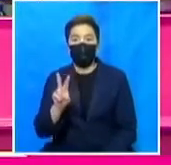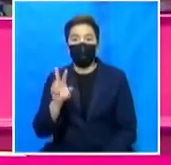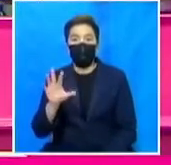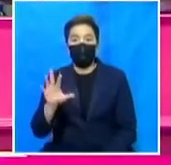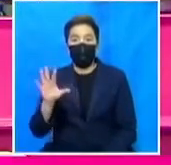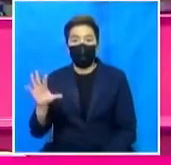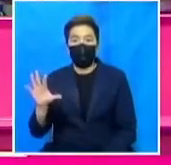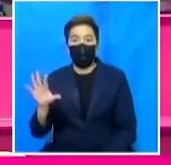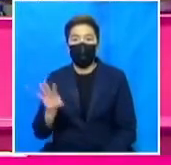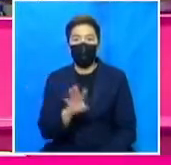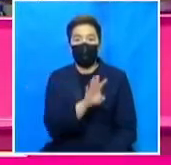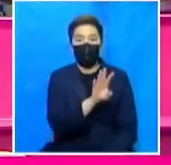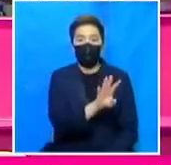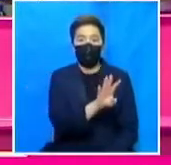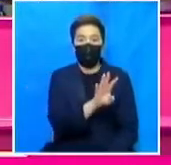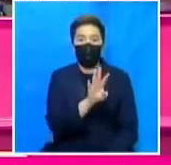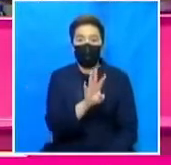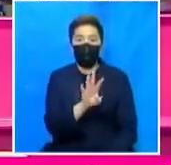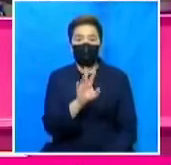4432255